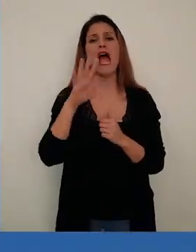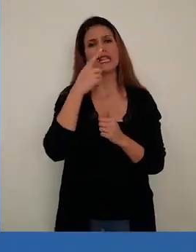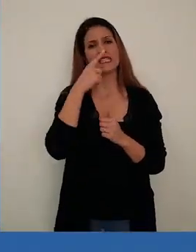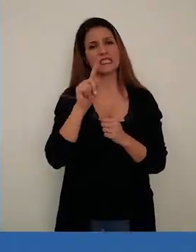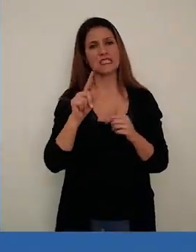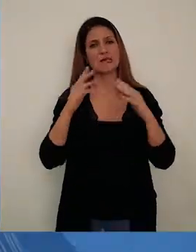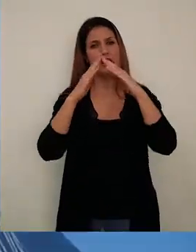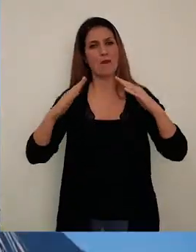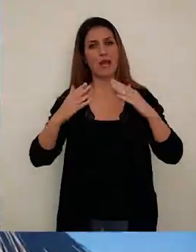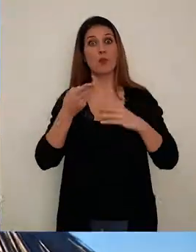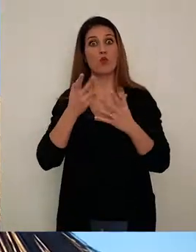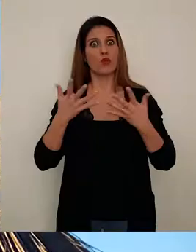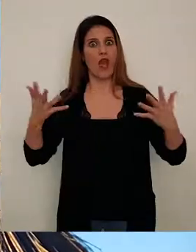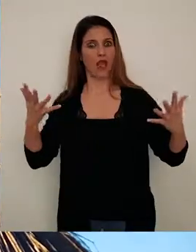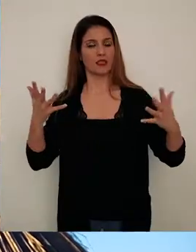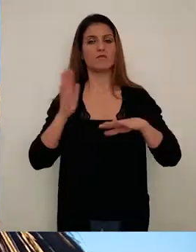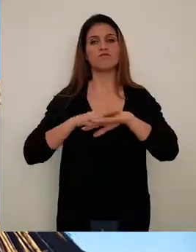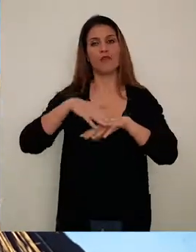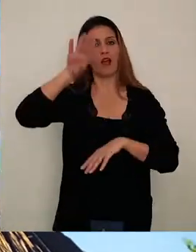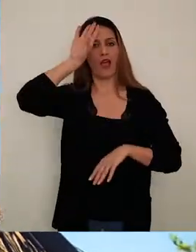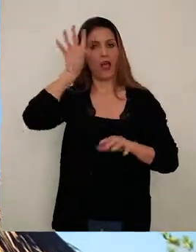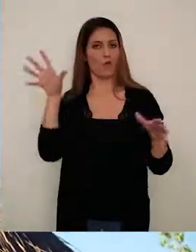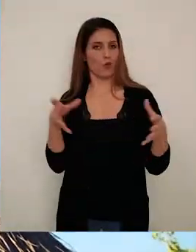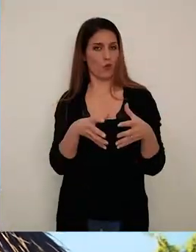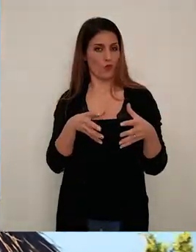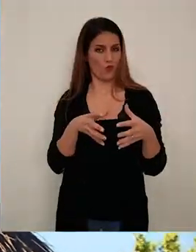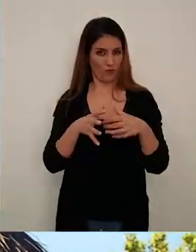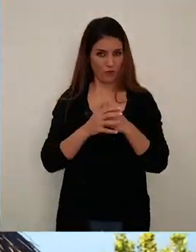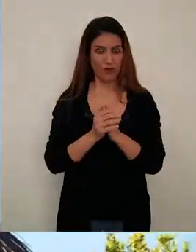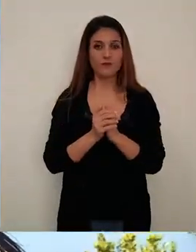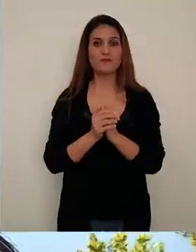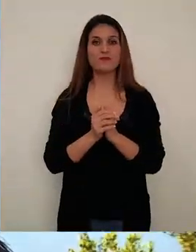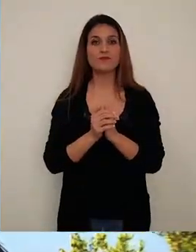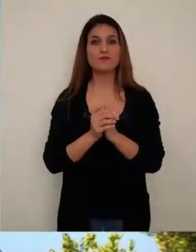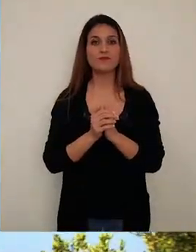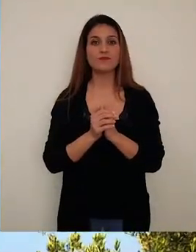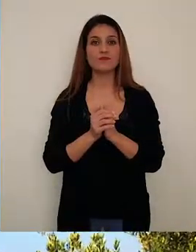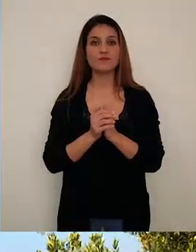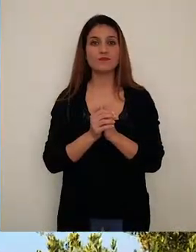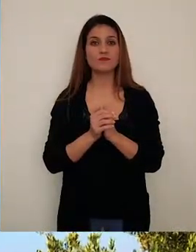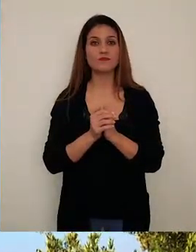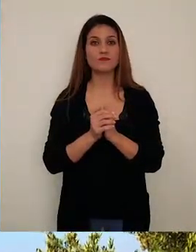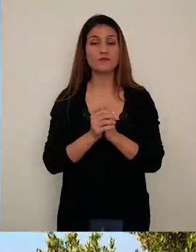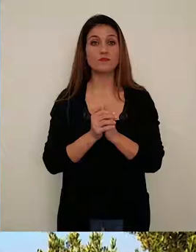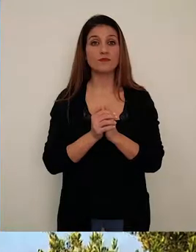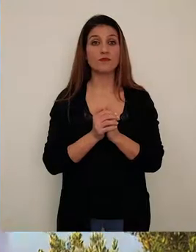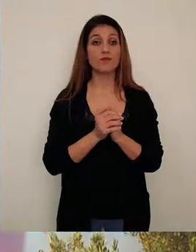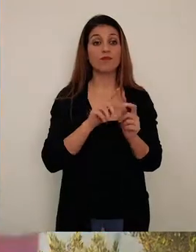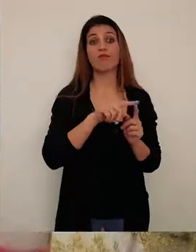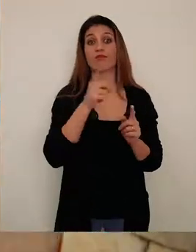Vi sono poi altre tipologie di capanne, molto più grandi, appartenenti al capo tribù.